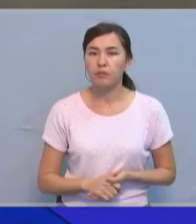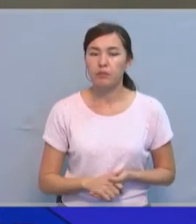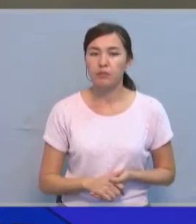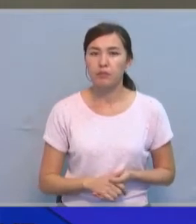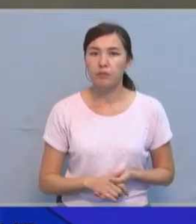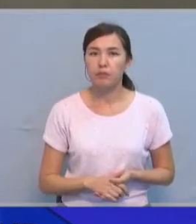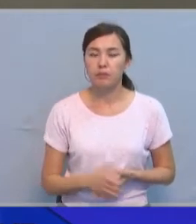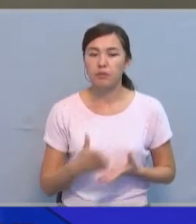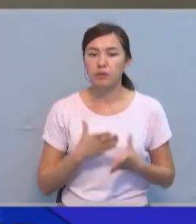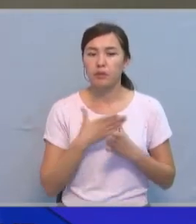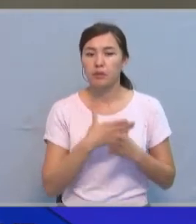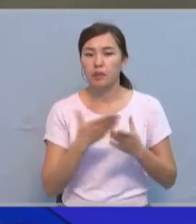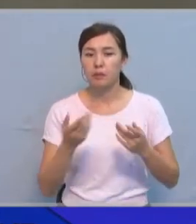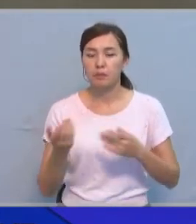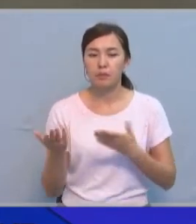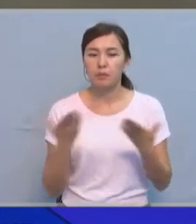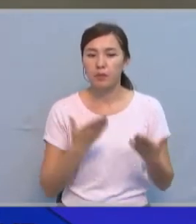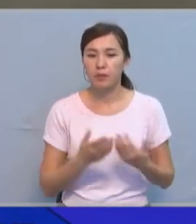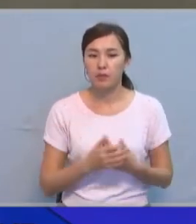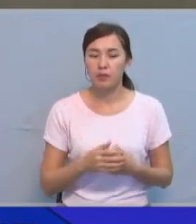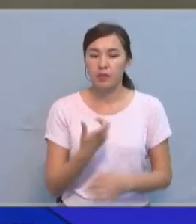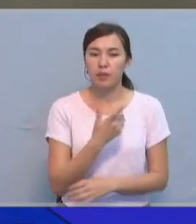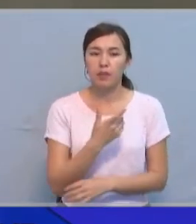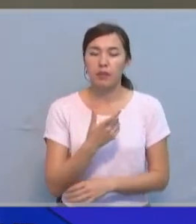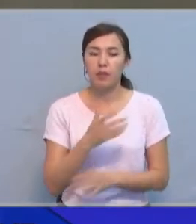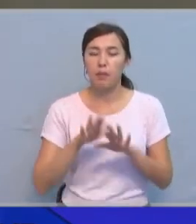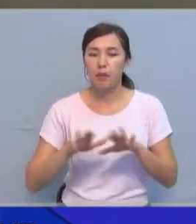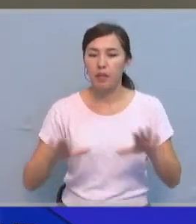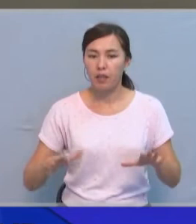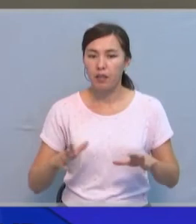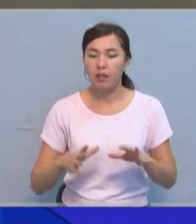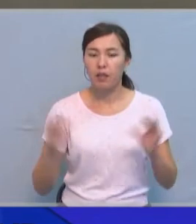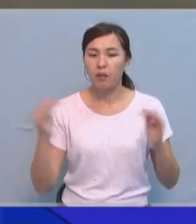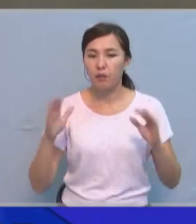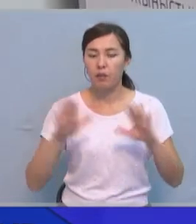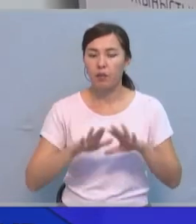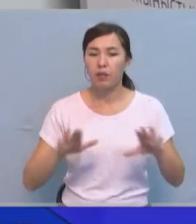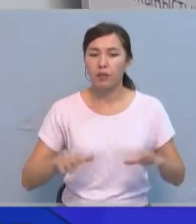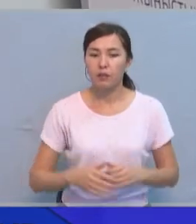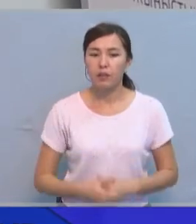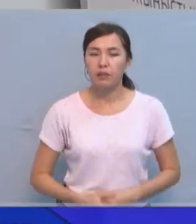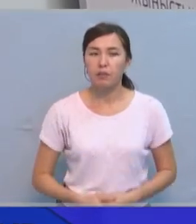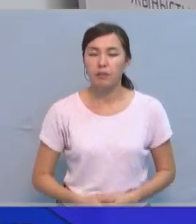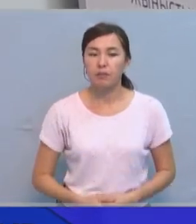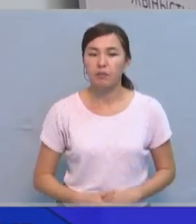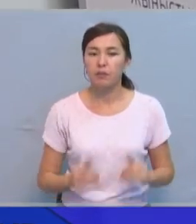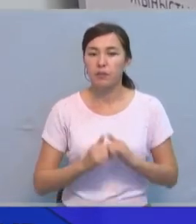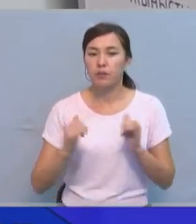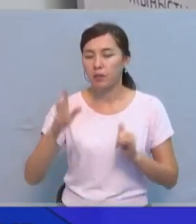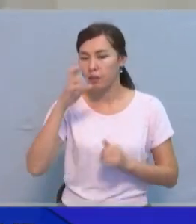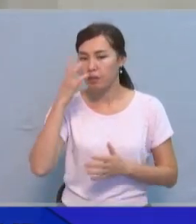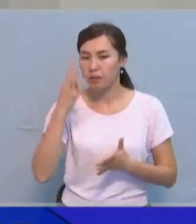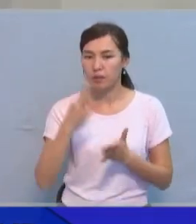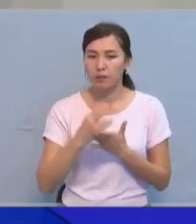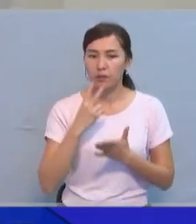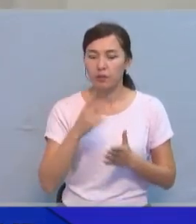Келіп көмекке келетін біздің жаңағы мектеп оқушылары, колледж оқушылары. Дамыған елдердің